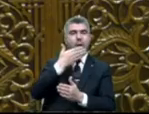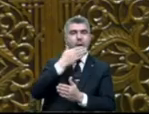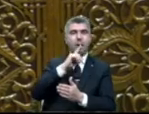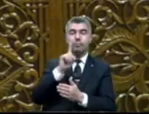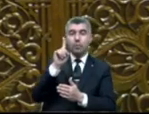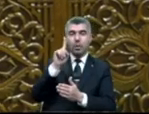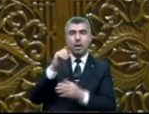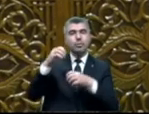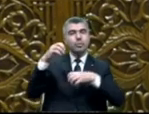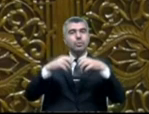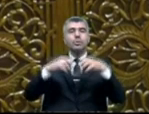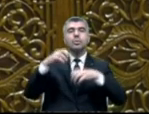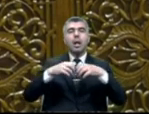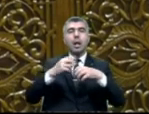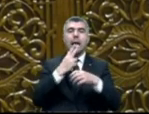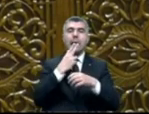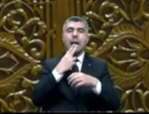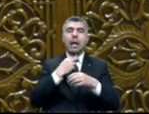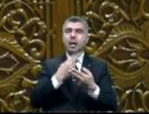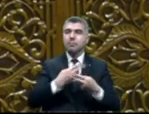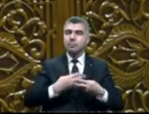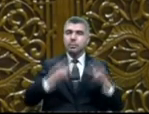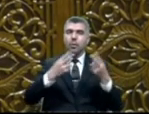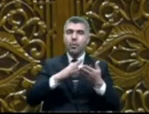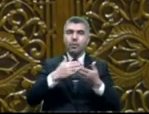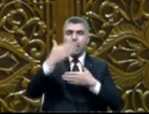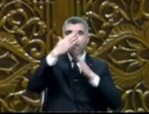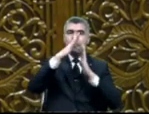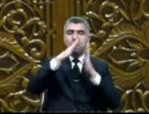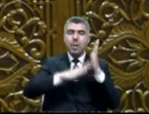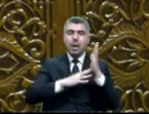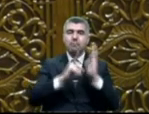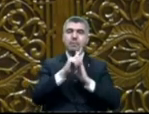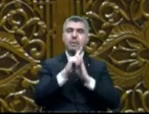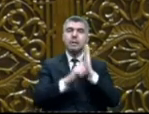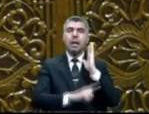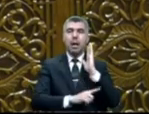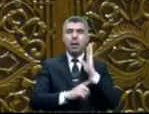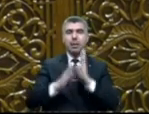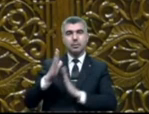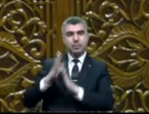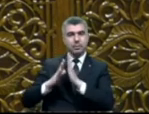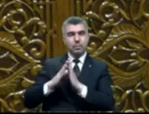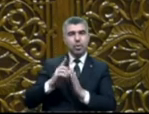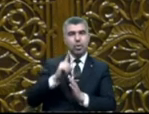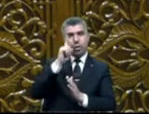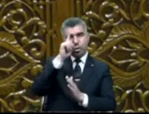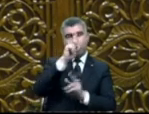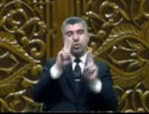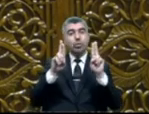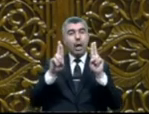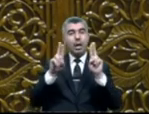تعالى على الأمطار الخير التي عمت بلادنا طيلة الأسبوع الماضي، ونسأل الله عز وجل أن يوفق